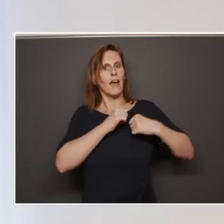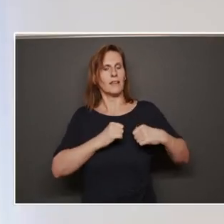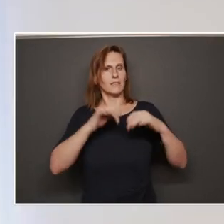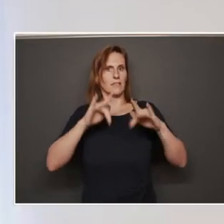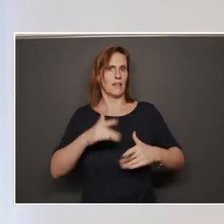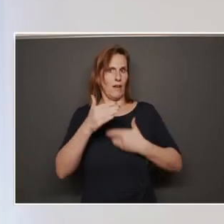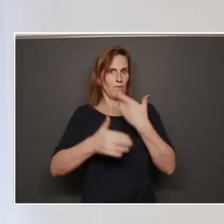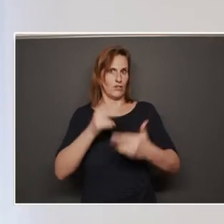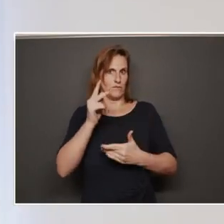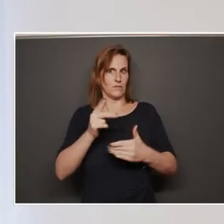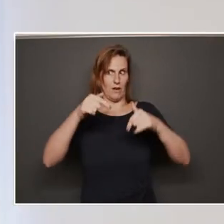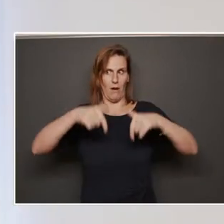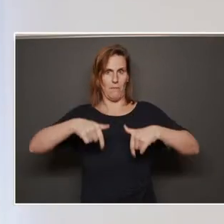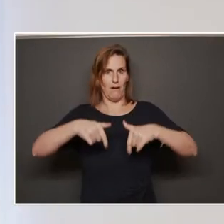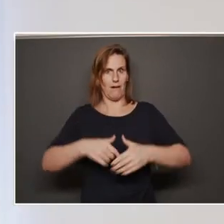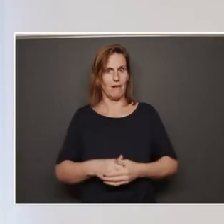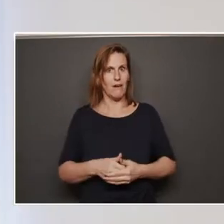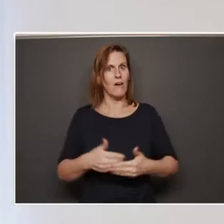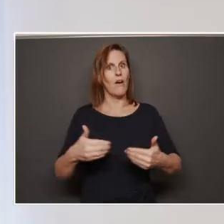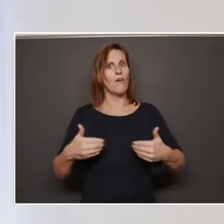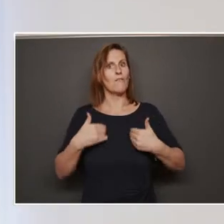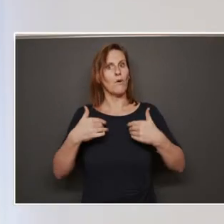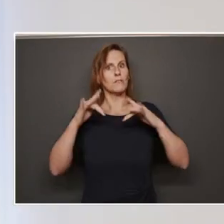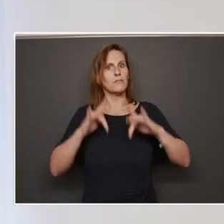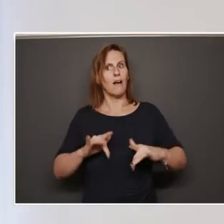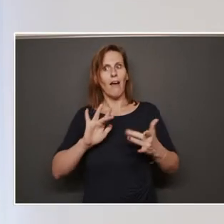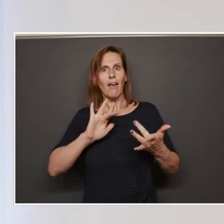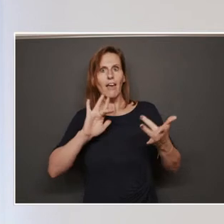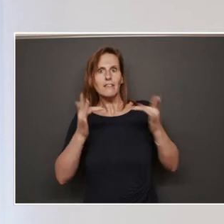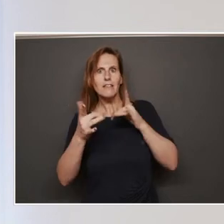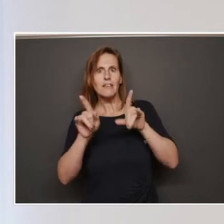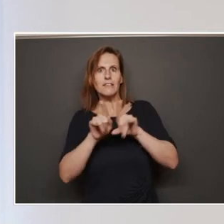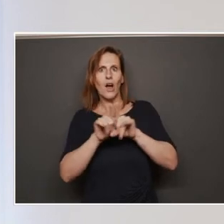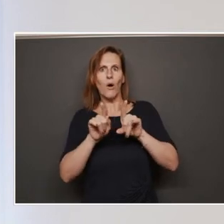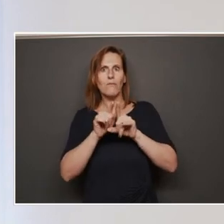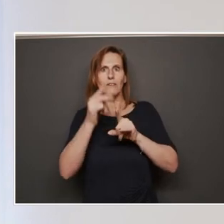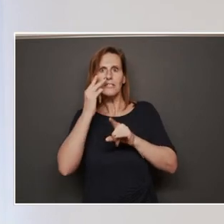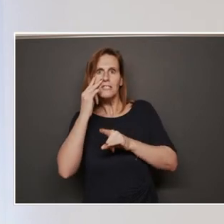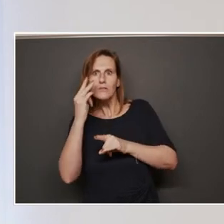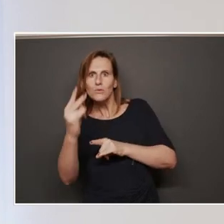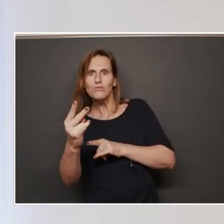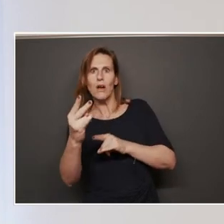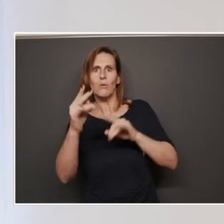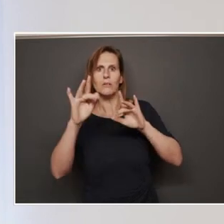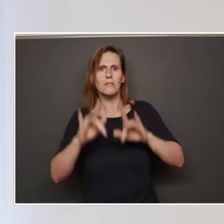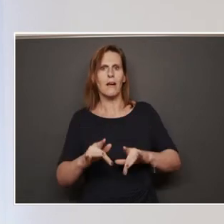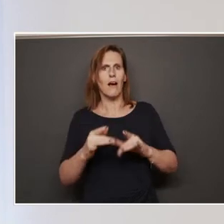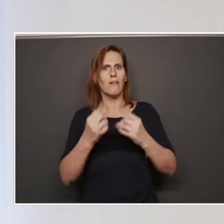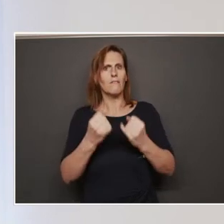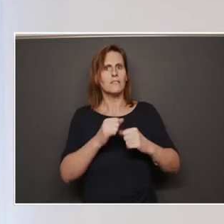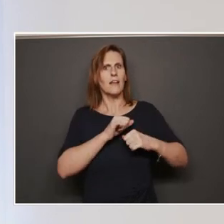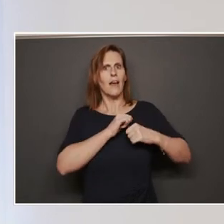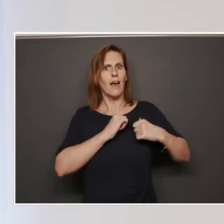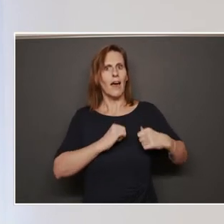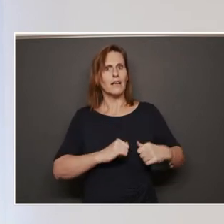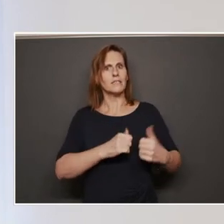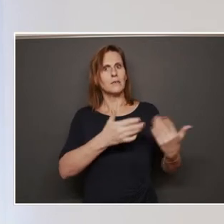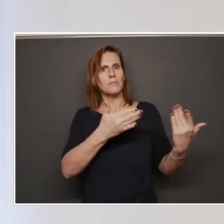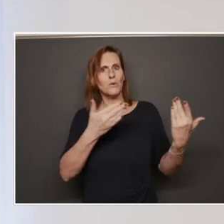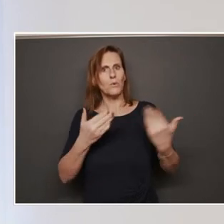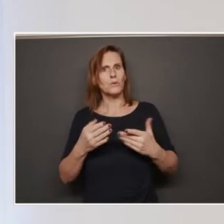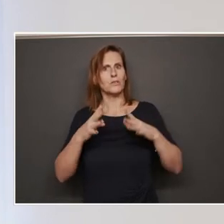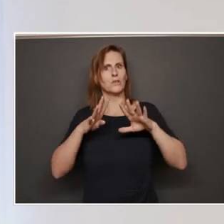Wirtschaftskammer und es freut mich, dass Sie virtuell zu uns den Weg gefunden haben. Ganz herzlich begrüße ich die